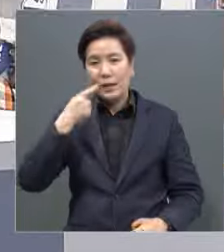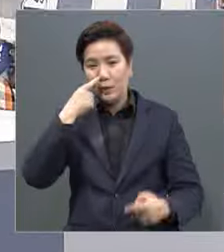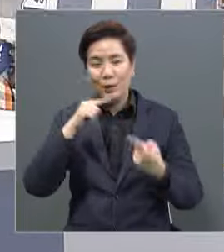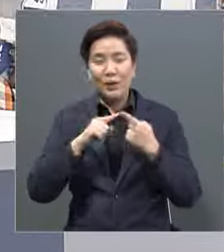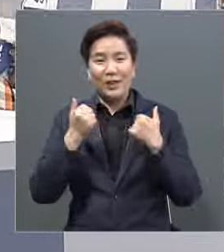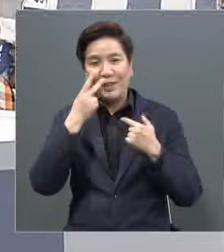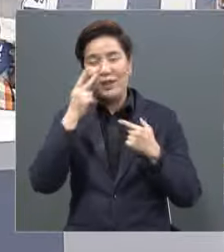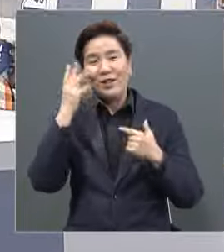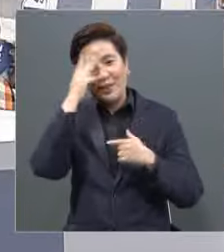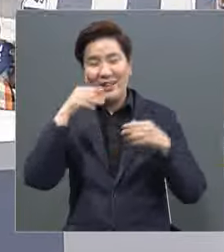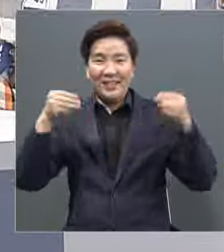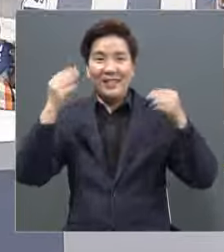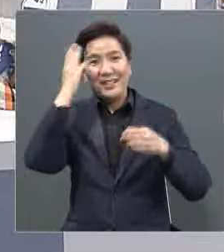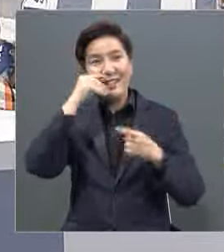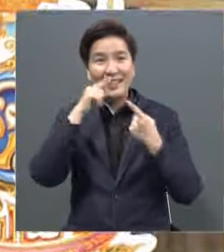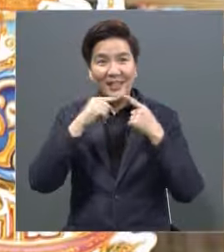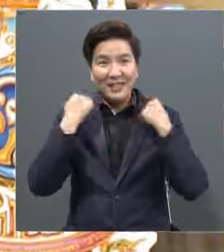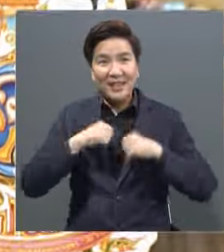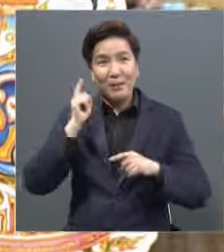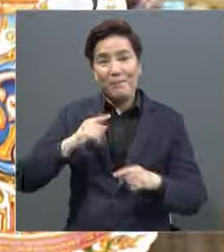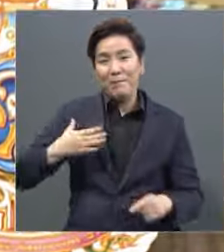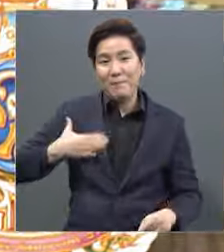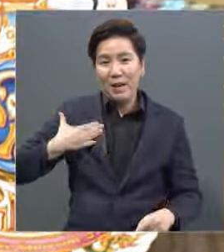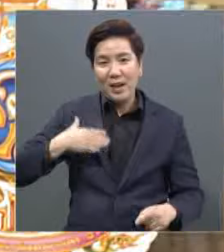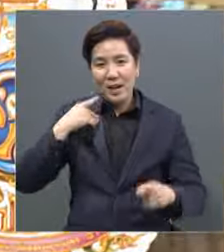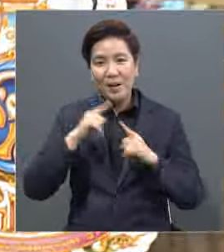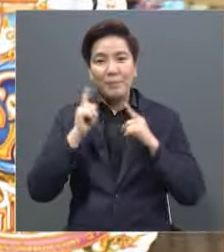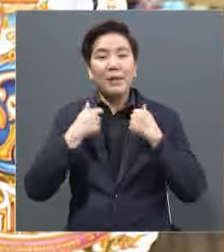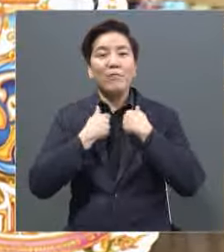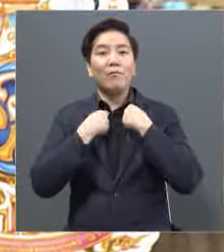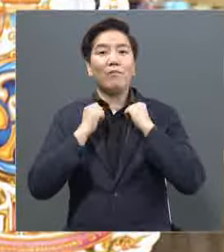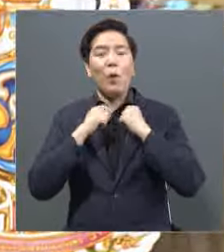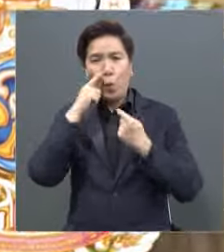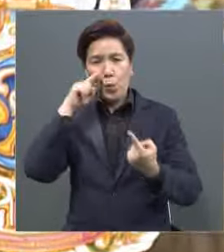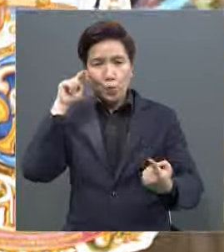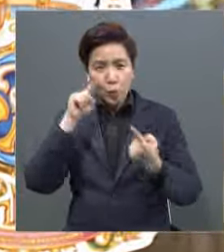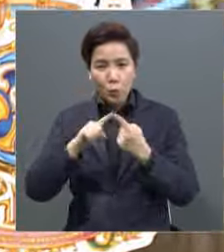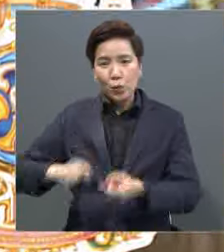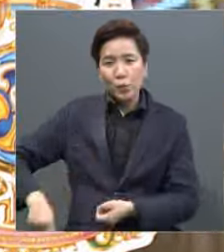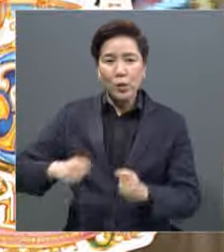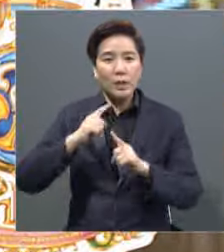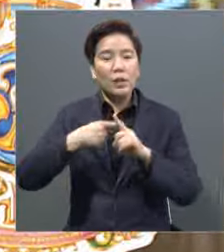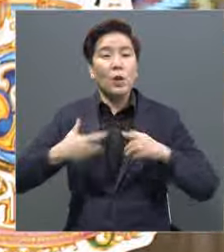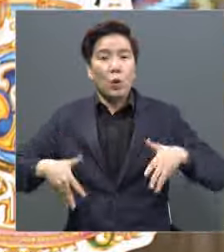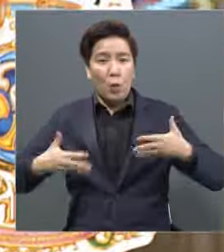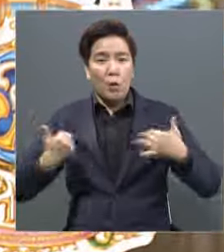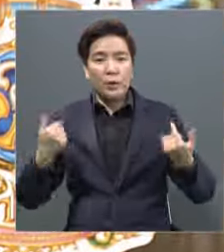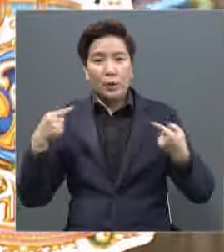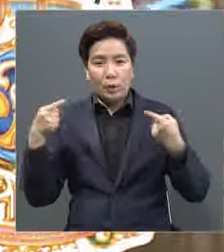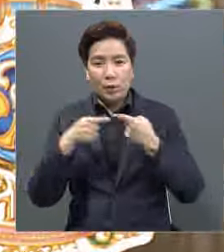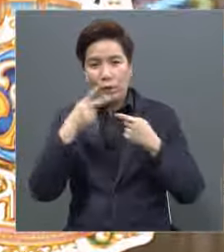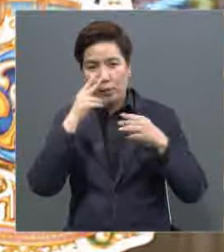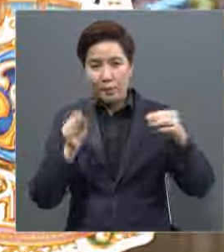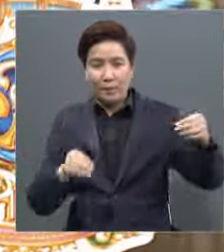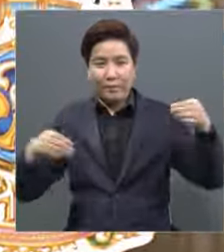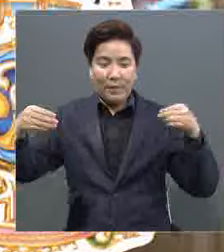เองไว้เสื้อสวยเลยทีนี้เป็นผ้าเป็นเสื้อแบบคอฮาวายเหมาะกับช่วงซัมเมอร์หน้าร้อนพอดีเลยอ่ะพลิก